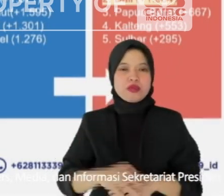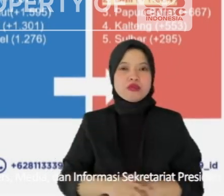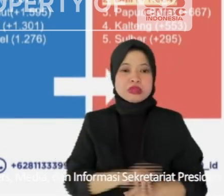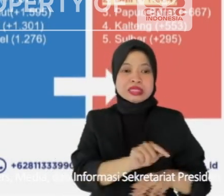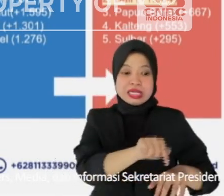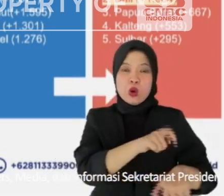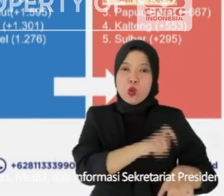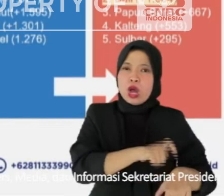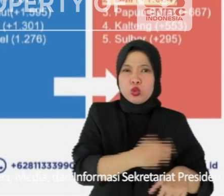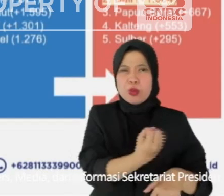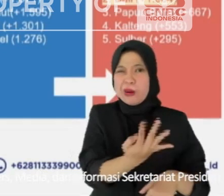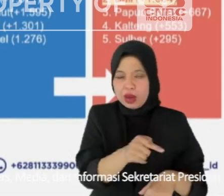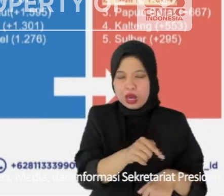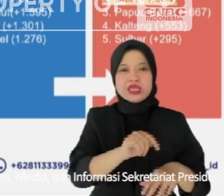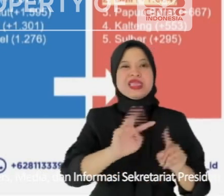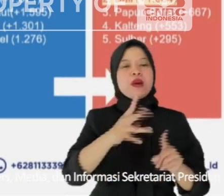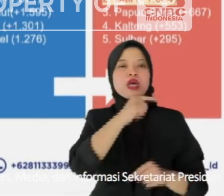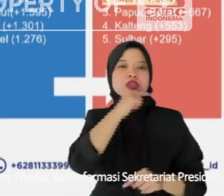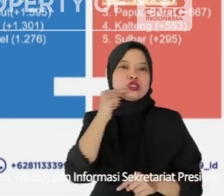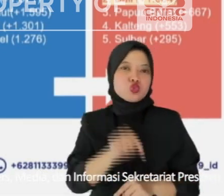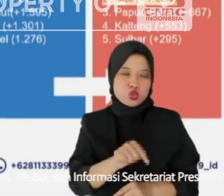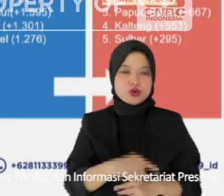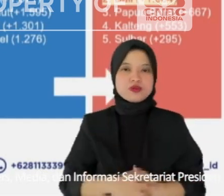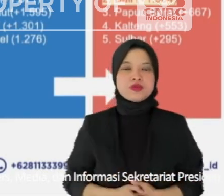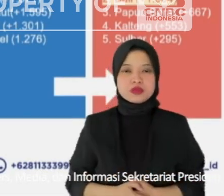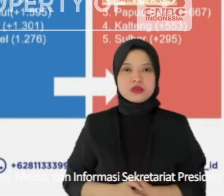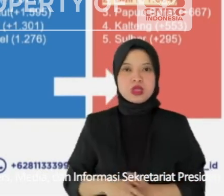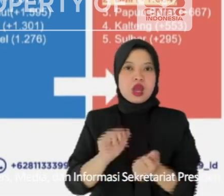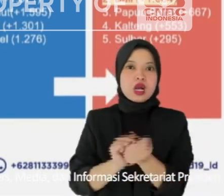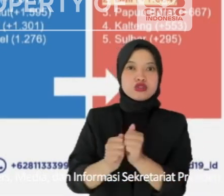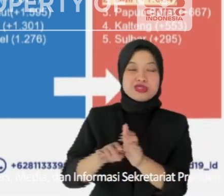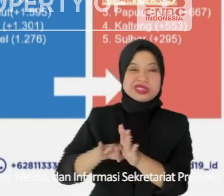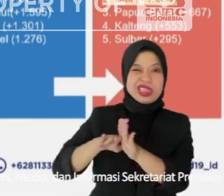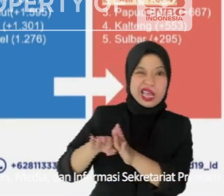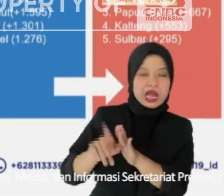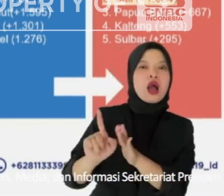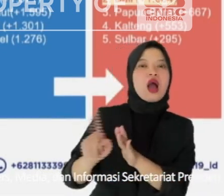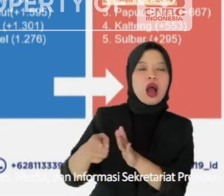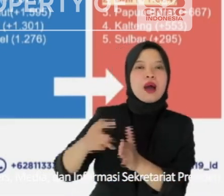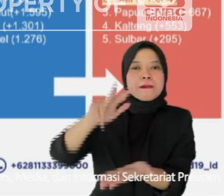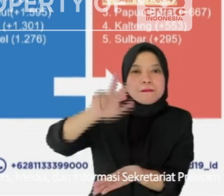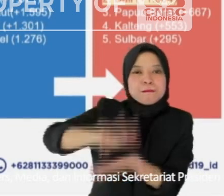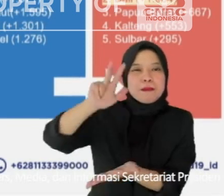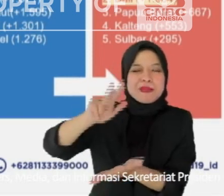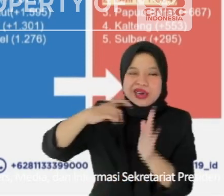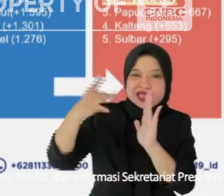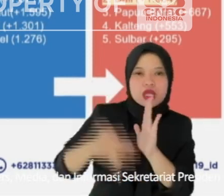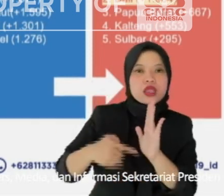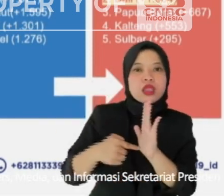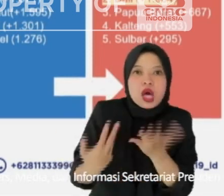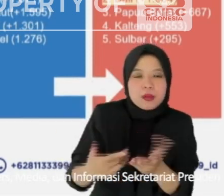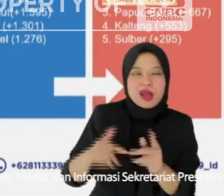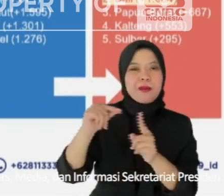pertama membutuhkan waktu 13minggu kenaikan ini segera disikapi dengan diberlakukannya kebijakan yang lebih ketat